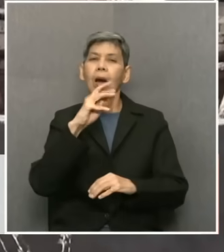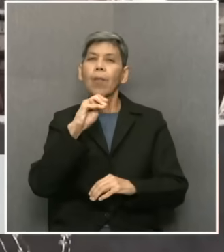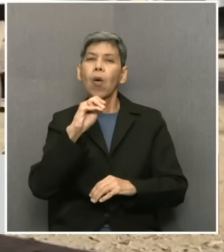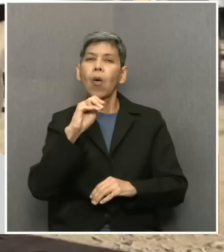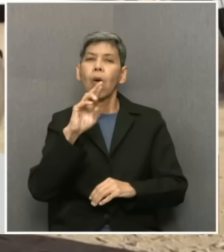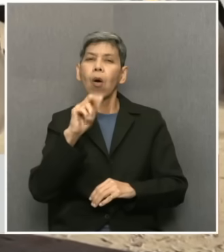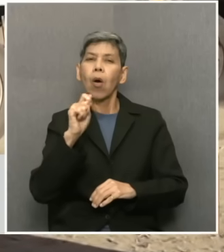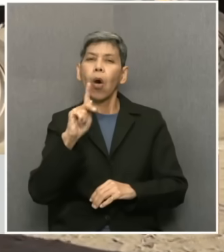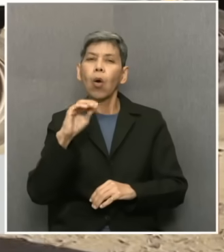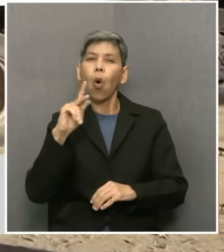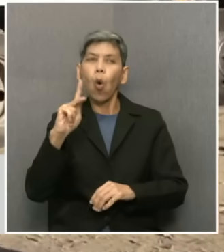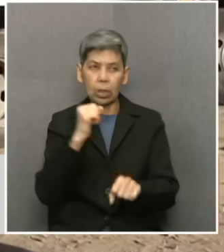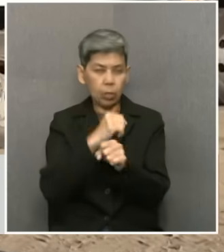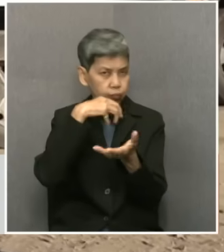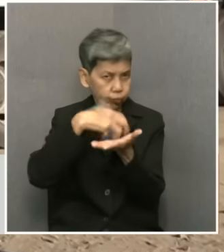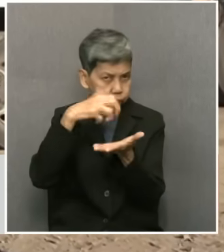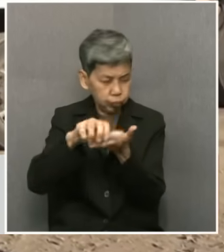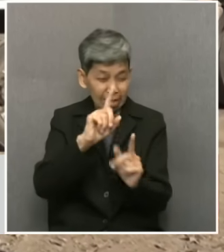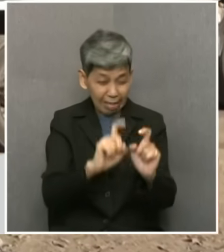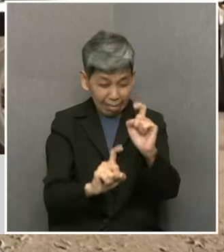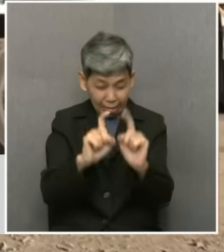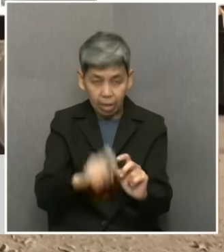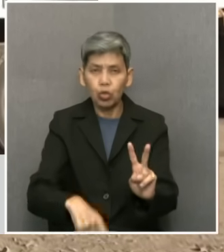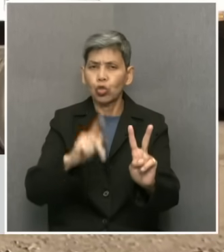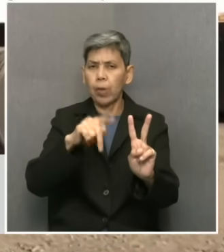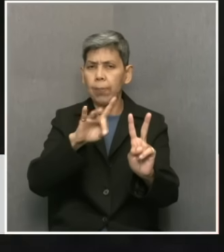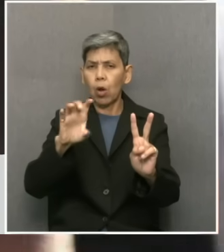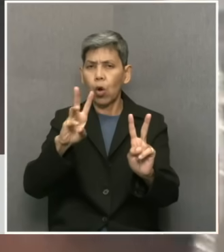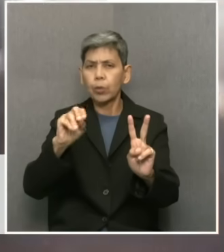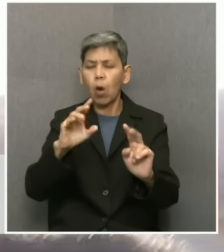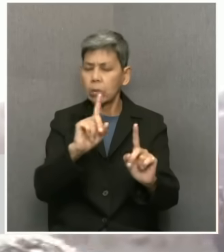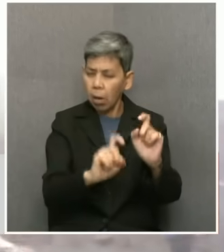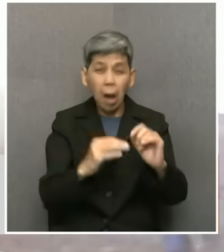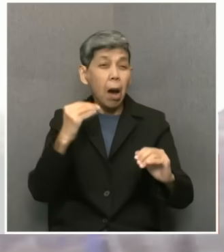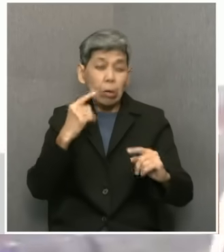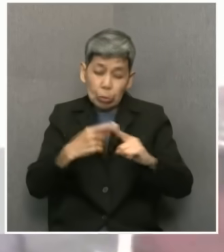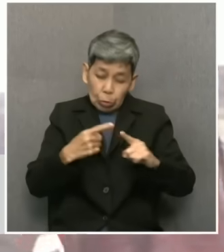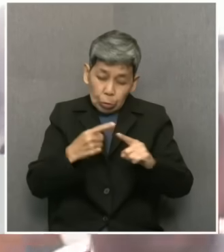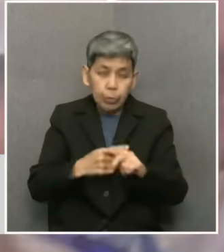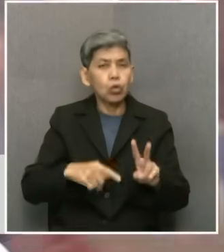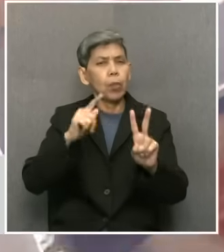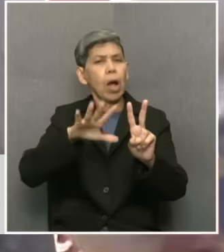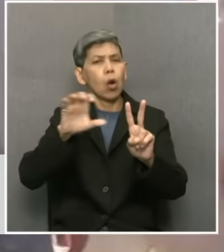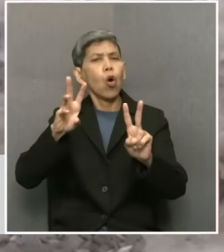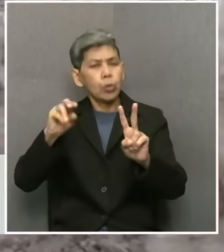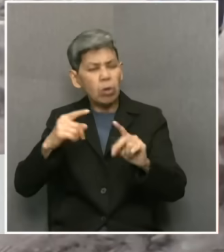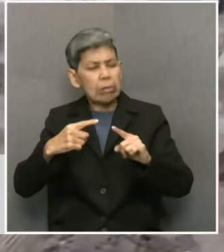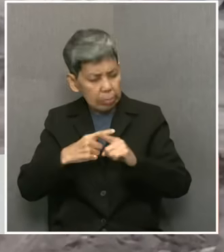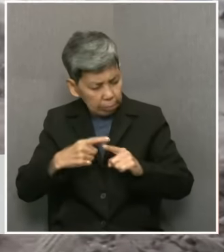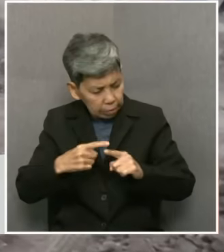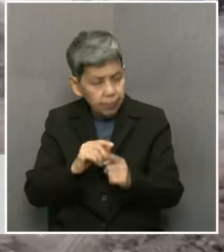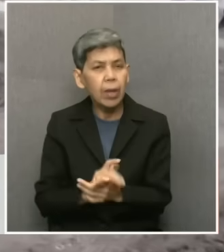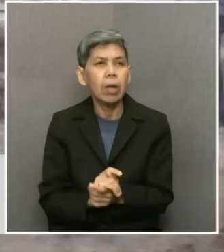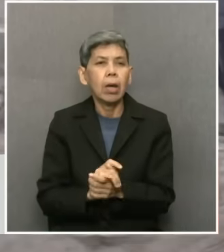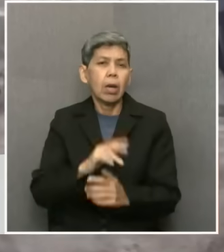ได้รายงานยอดผู้เสียชีวิตล่าสุดอยู่ที่ 2,862 คนบาดเจ็บอีก 2,562 คนครับส่วน